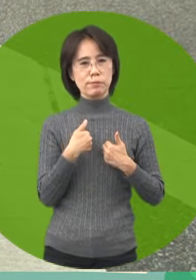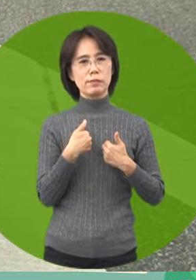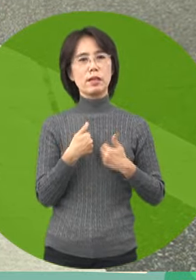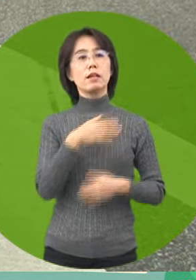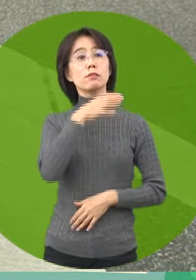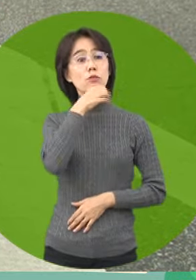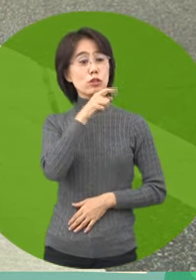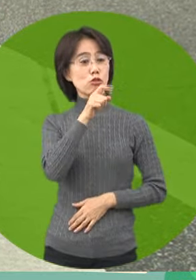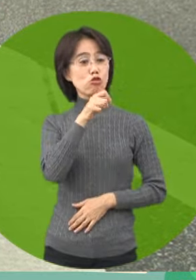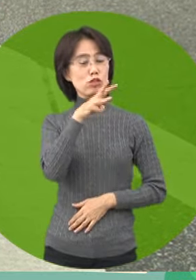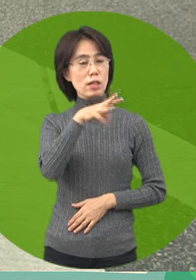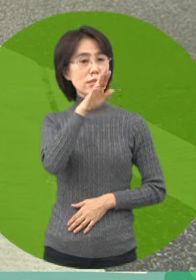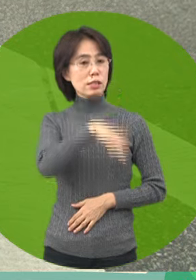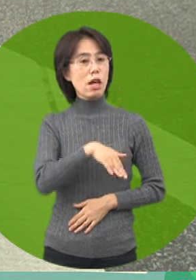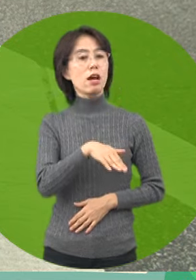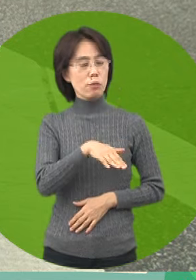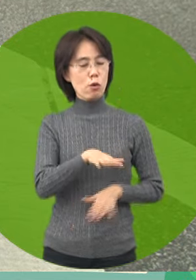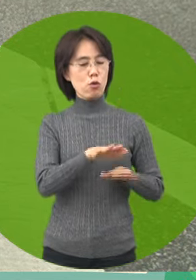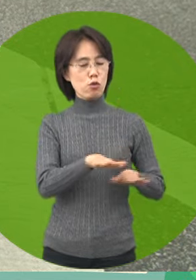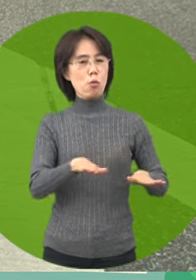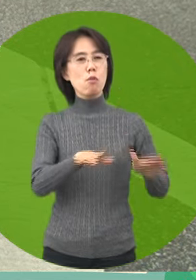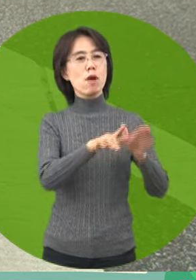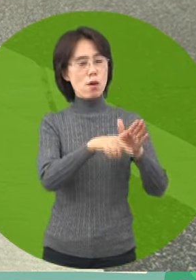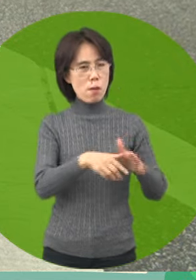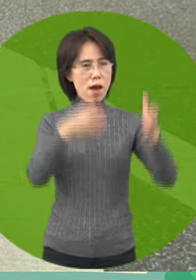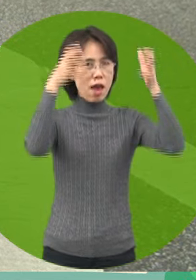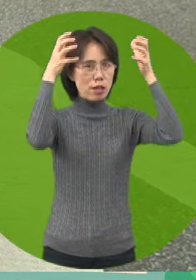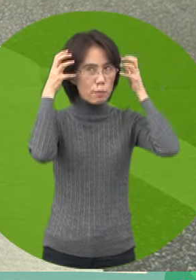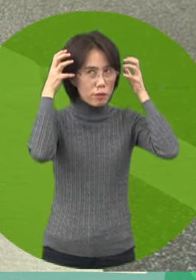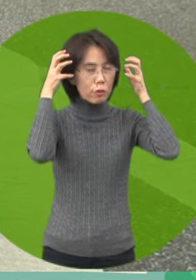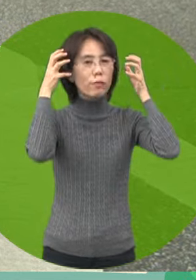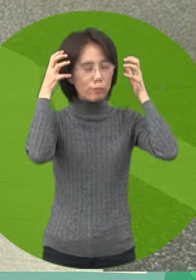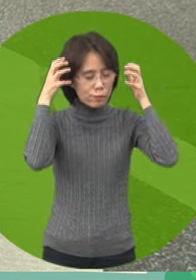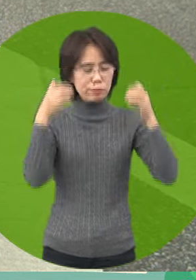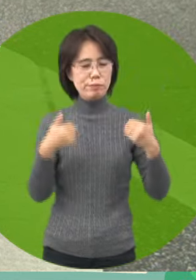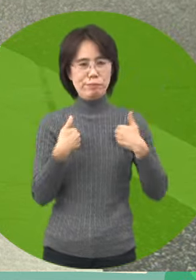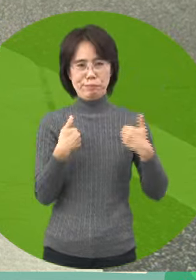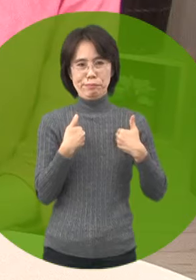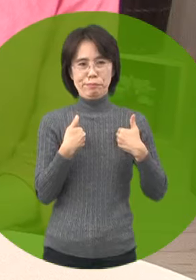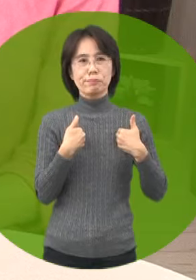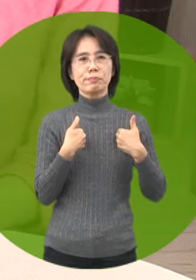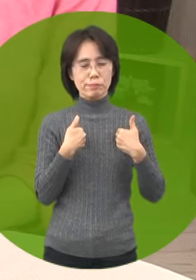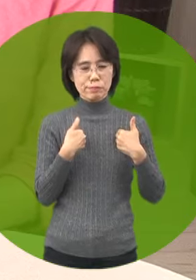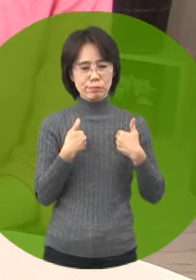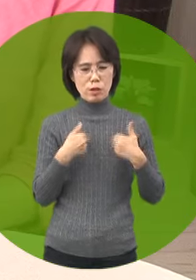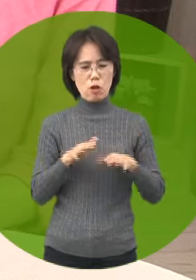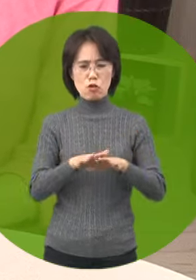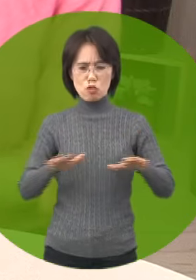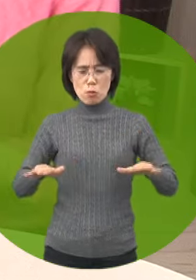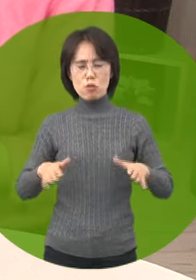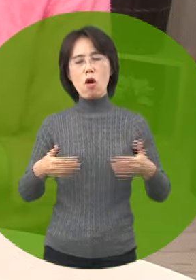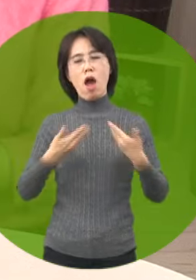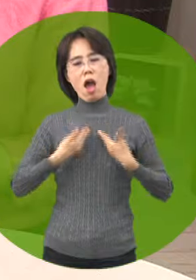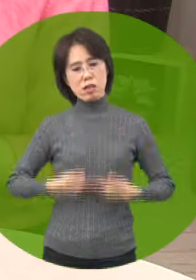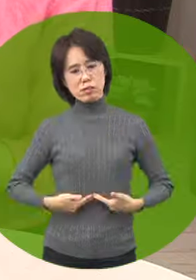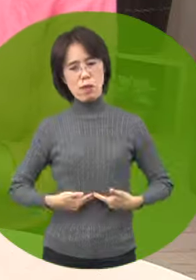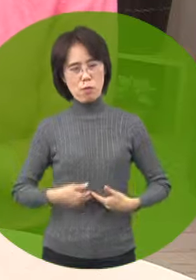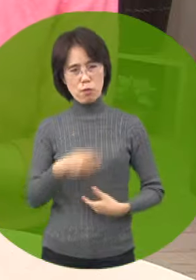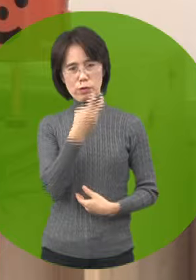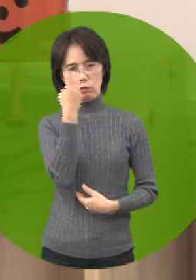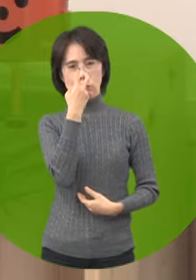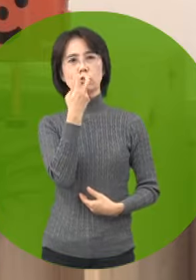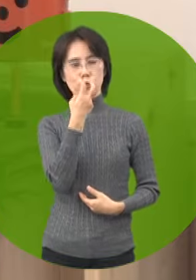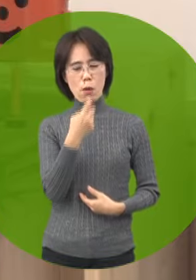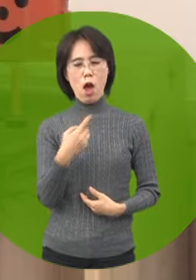子どもにはヘルメットを着用させるよう努めなければなりません。 子どもの安全確保は大人の義務ですから